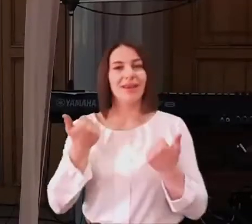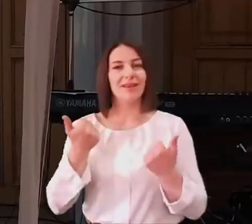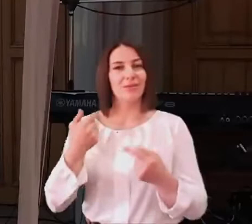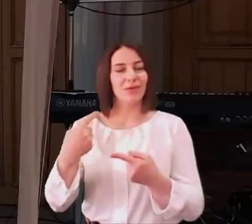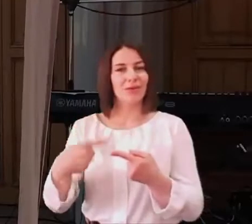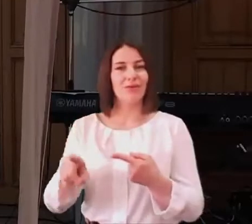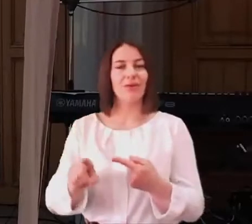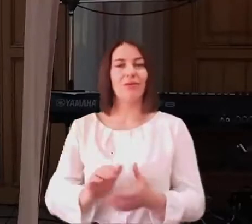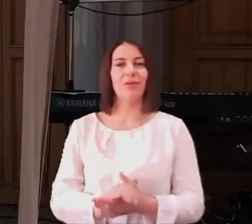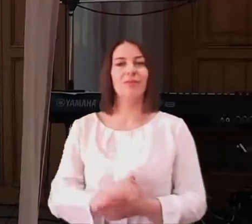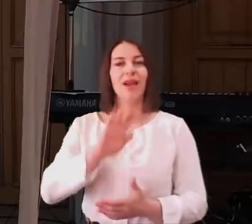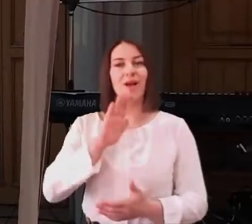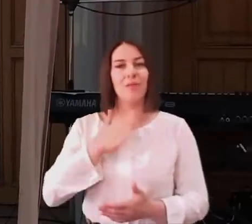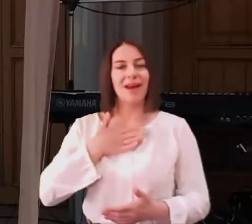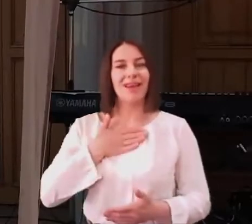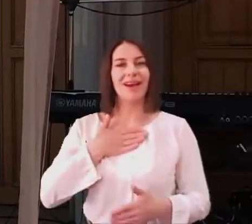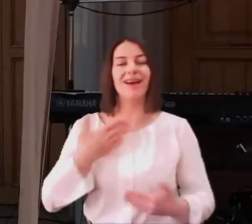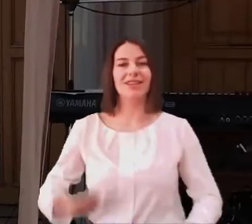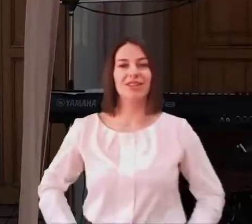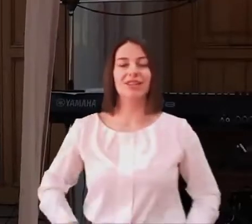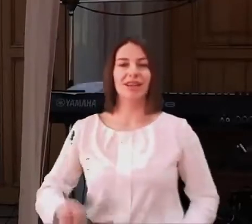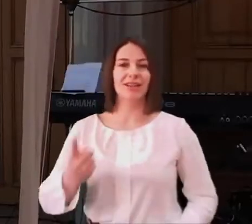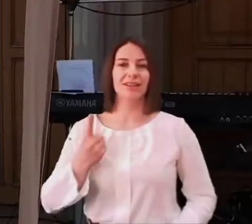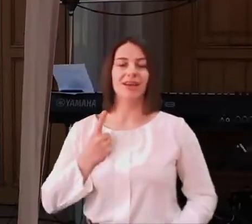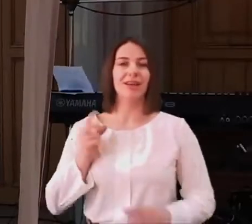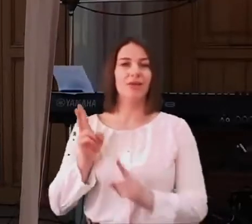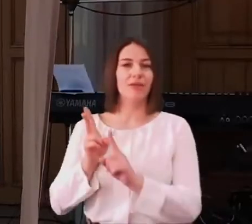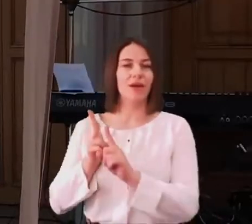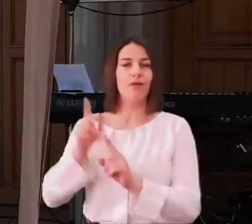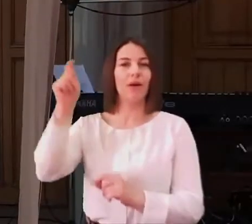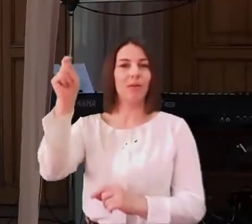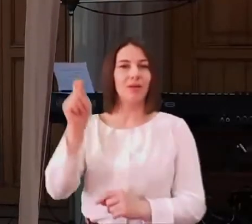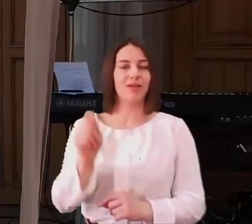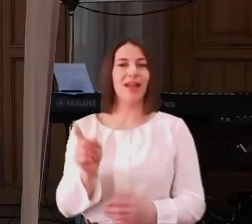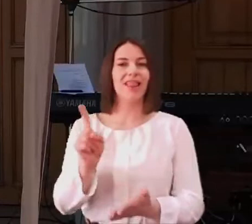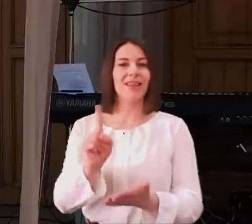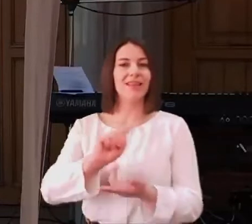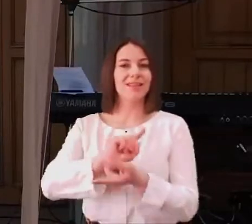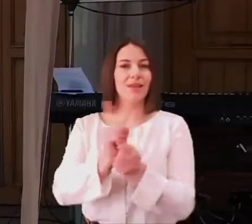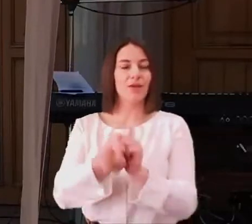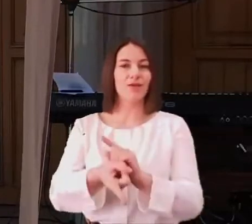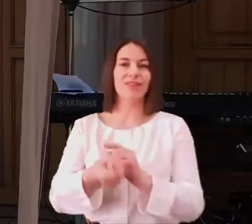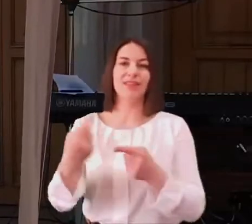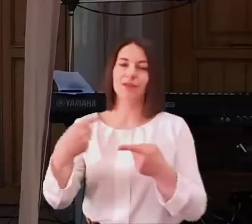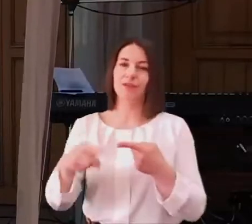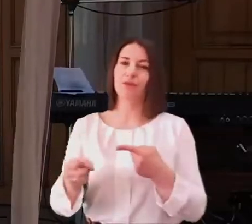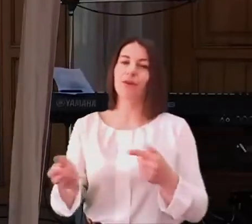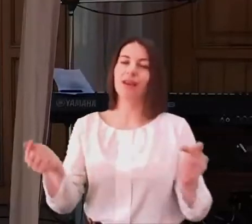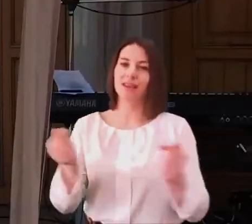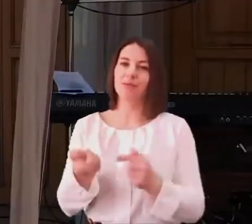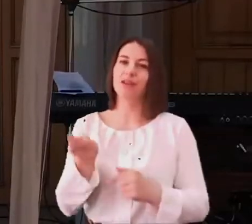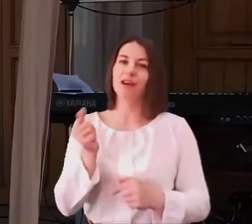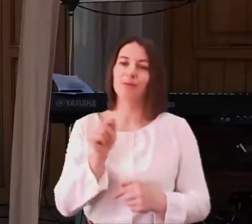Нет, моя жизнь… Ожидание второго пришествия становится другой. Именно из-за того, что